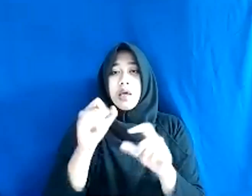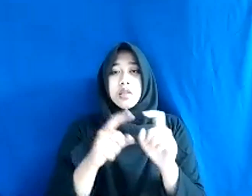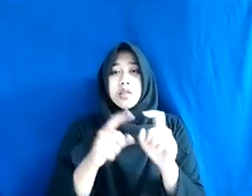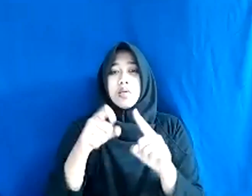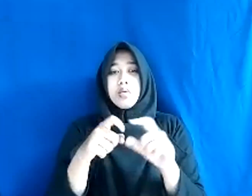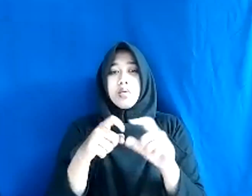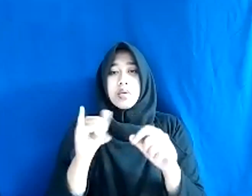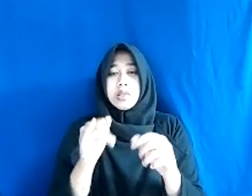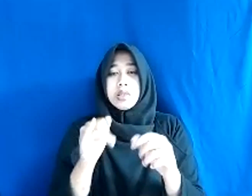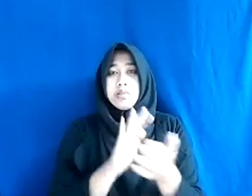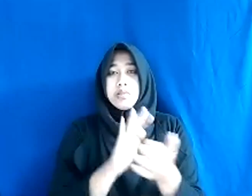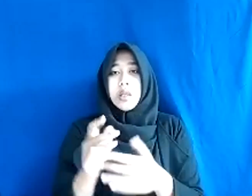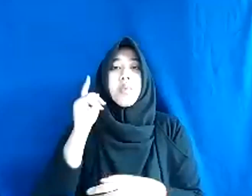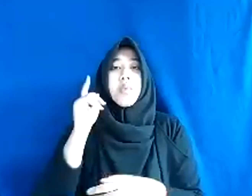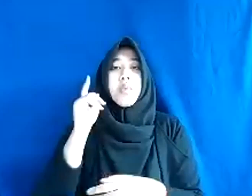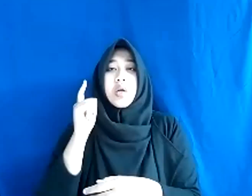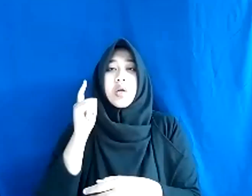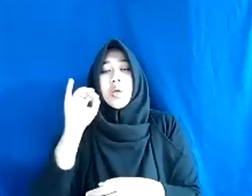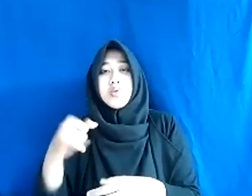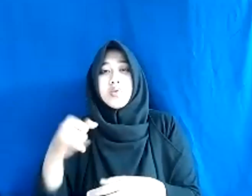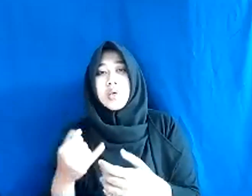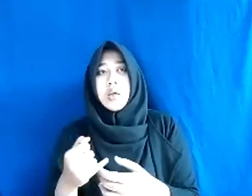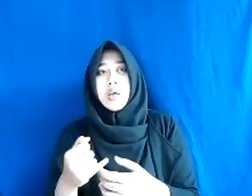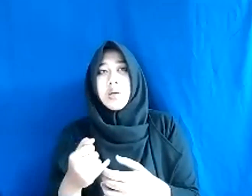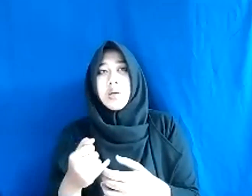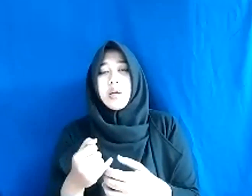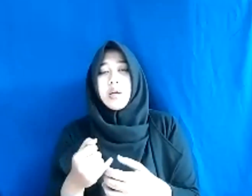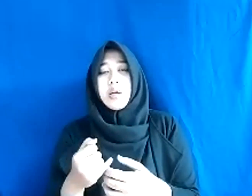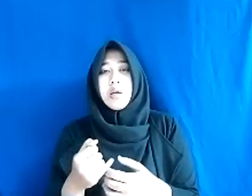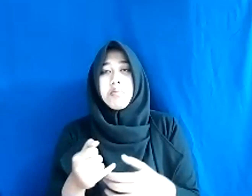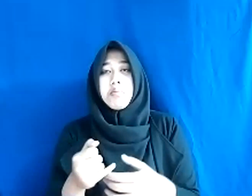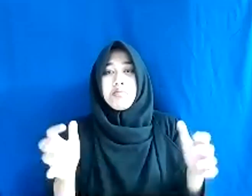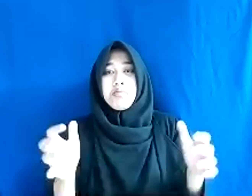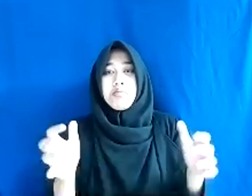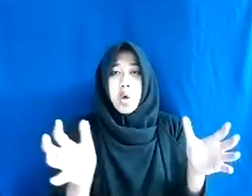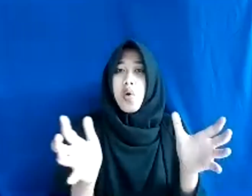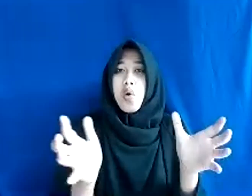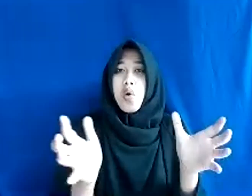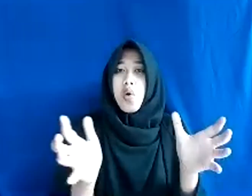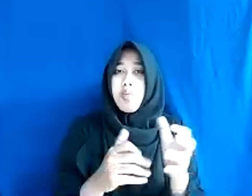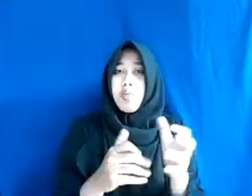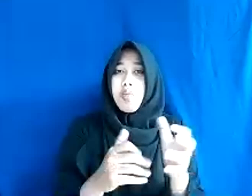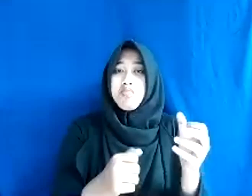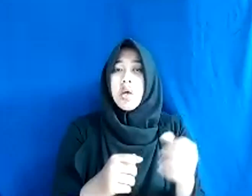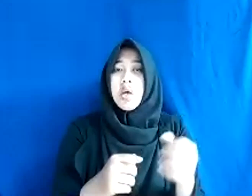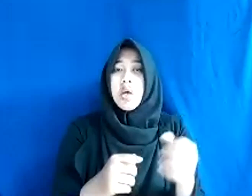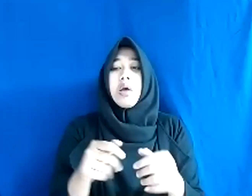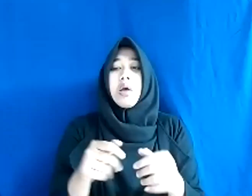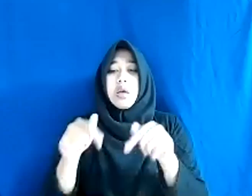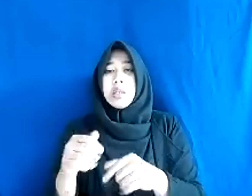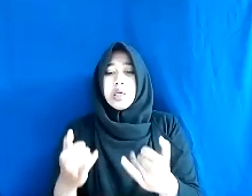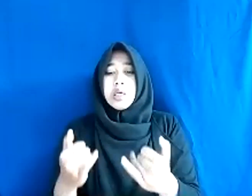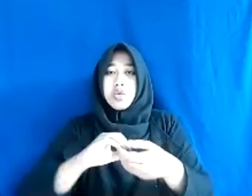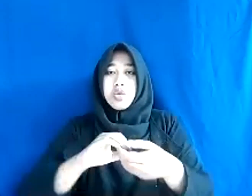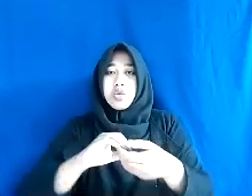dengan kelompok-kelompok tertentu. Inilah saatnya solidaritas sekali lagi itu dibangun. Bentuknya seperti apa, maka yang